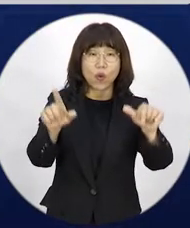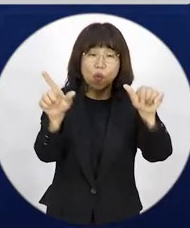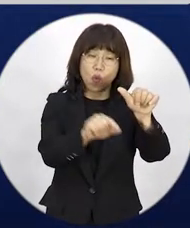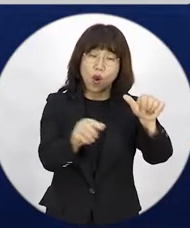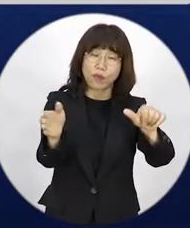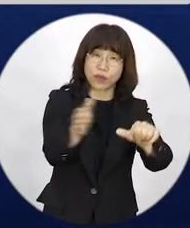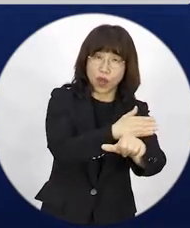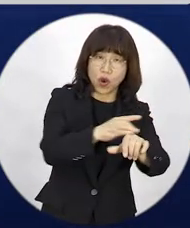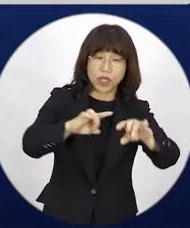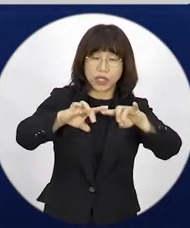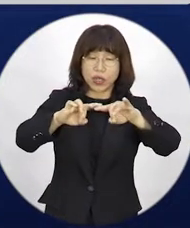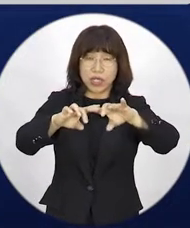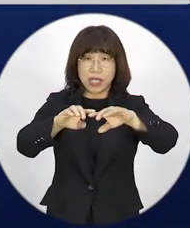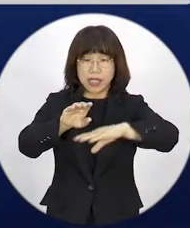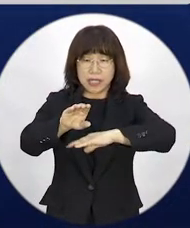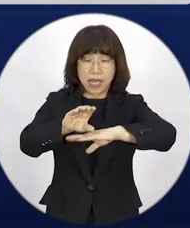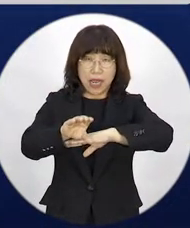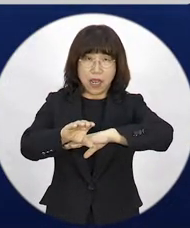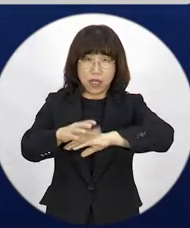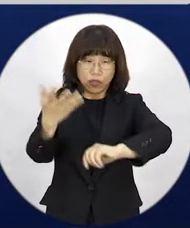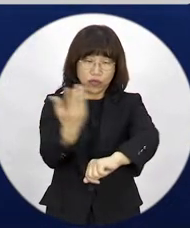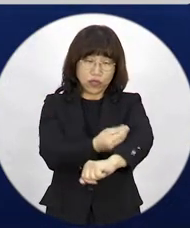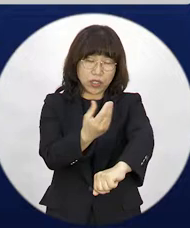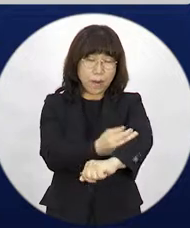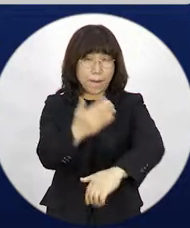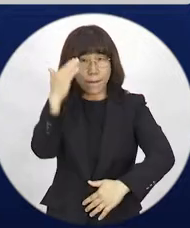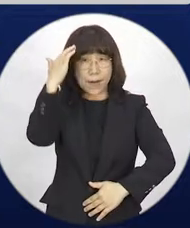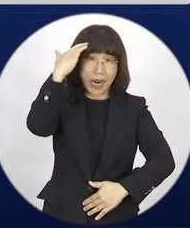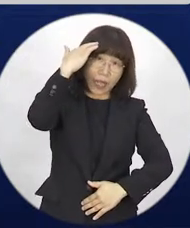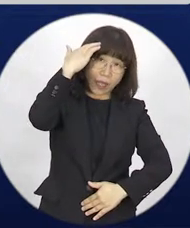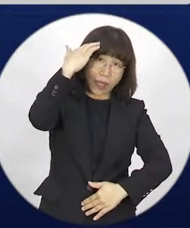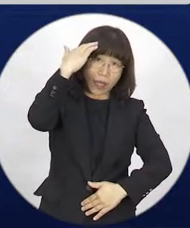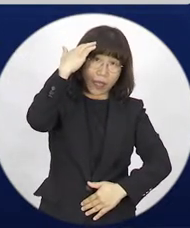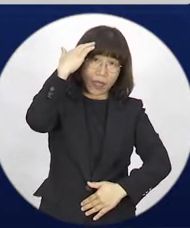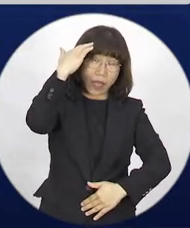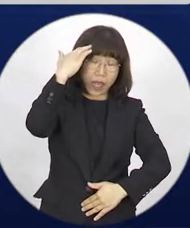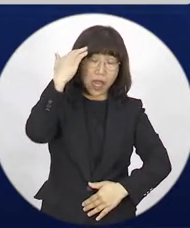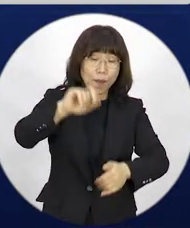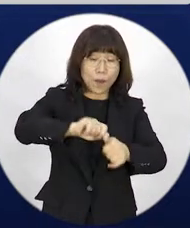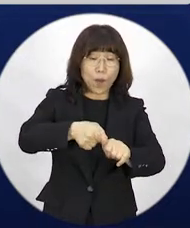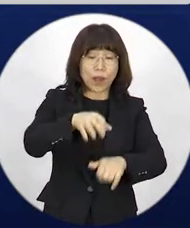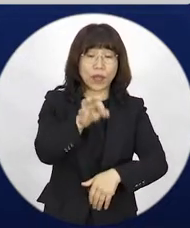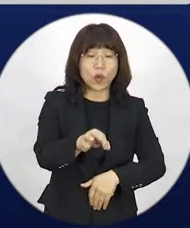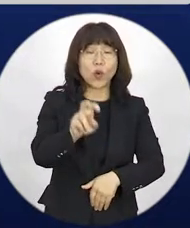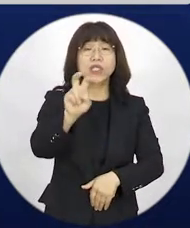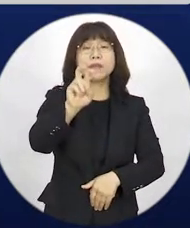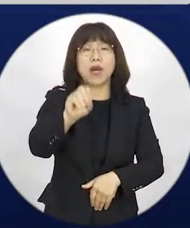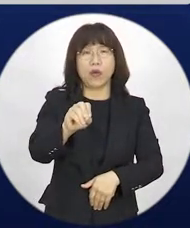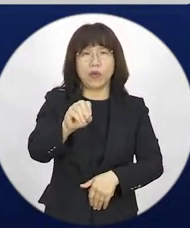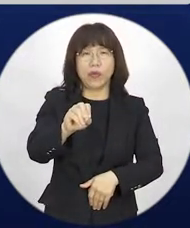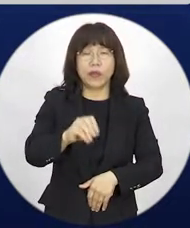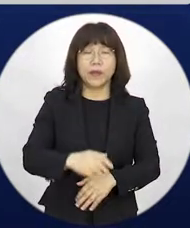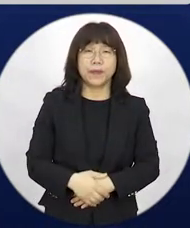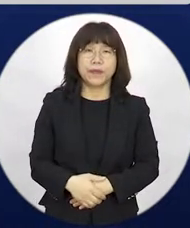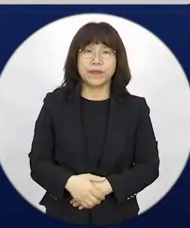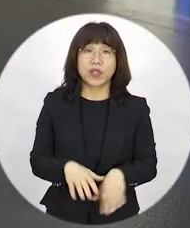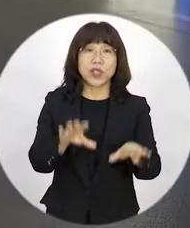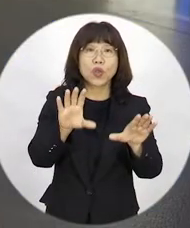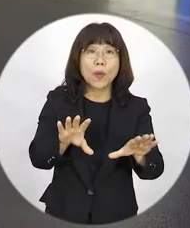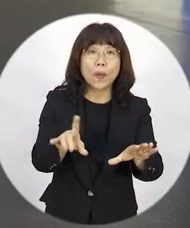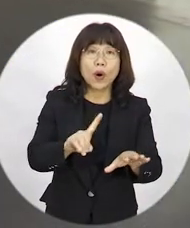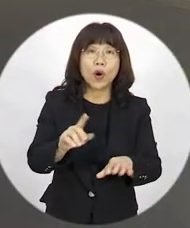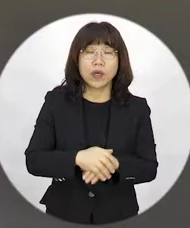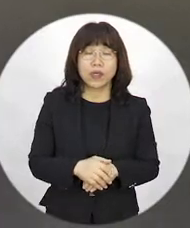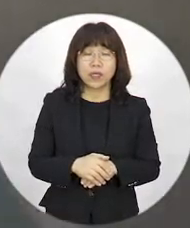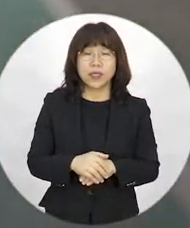강서구가 5월부터 전기차 충전을 방해하는 행위에 대해 최대 20만 원의 과태료를 부과합니다.